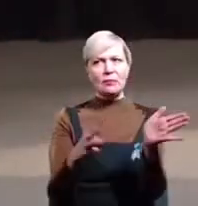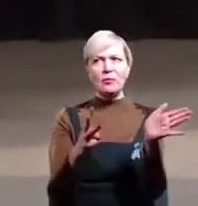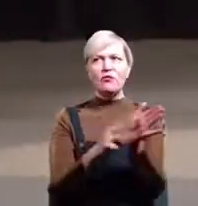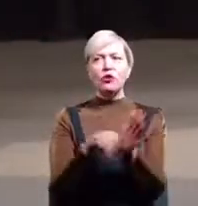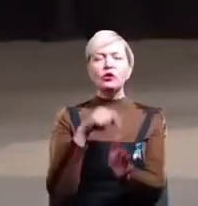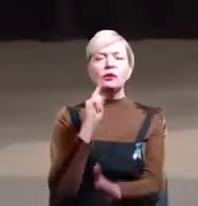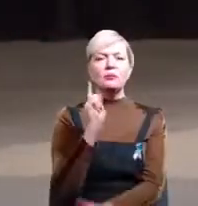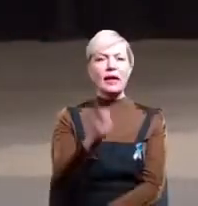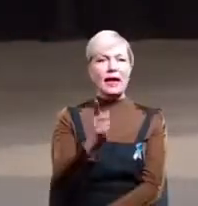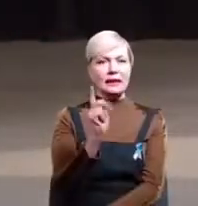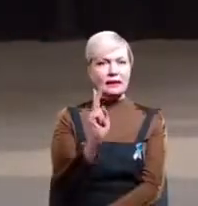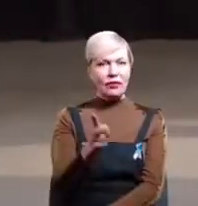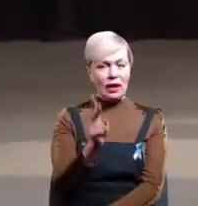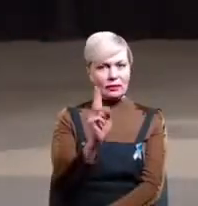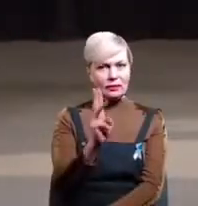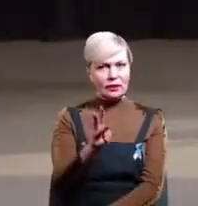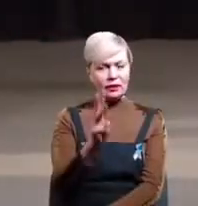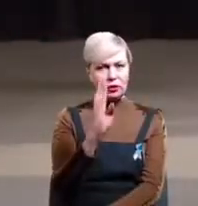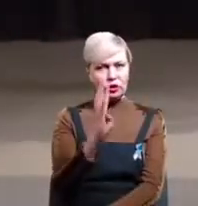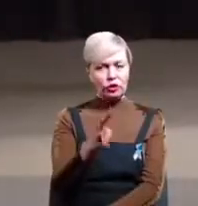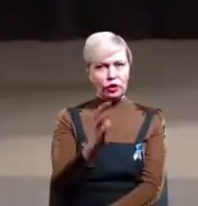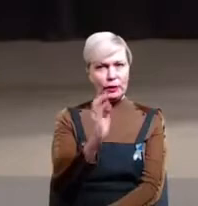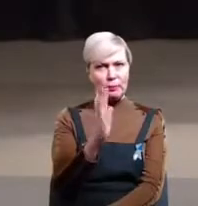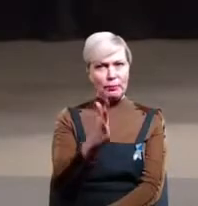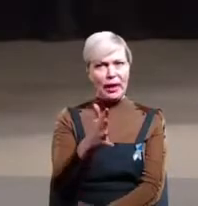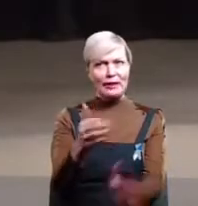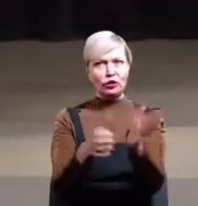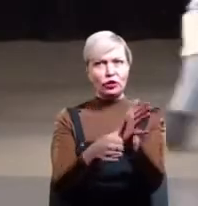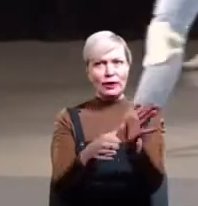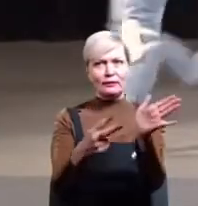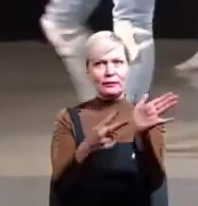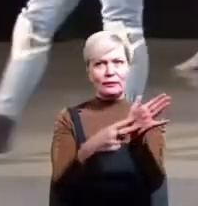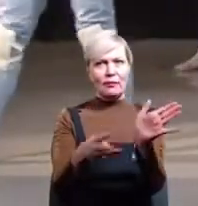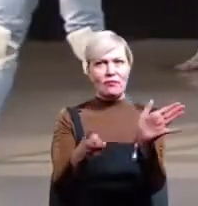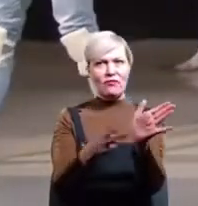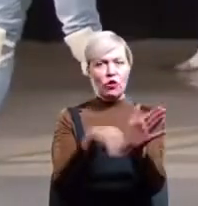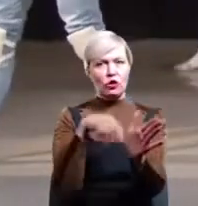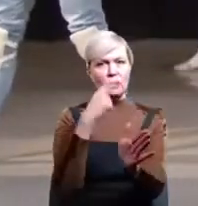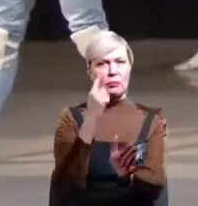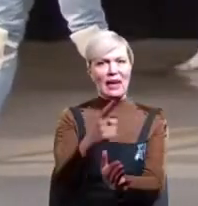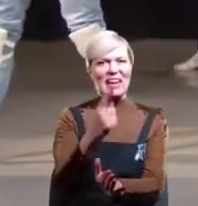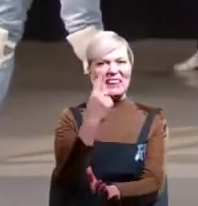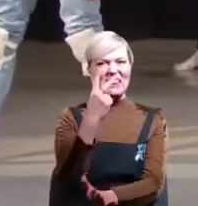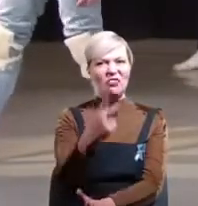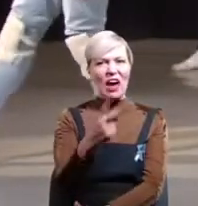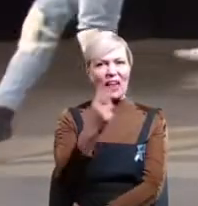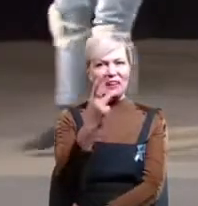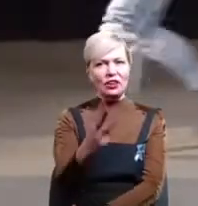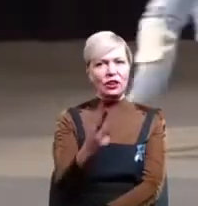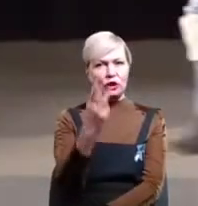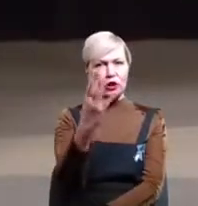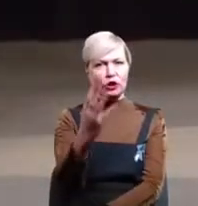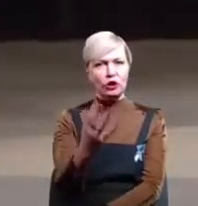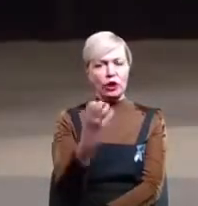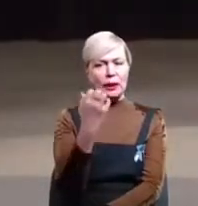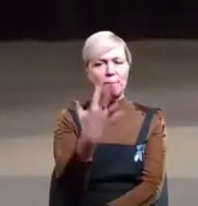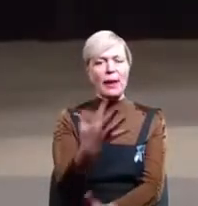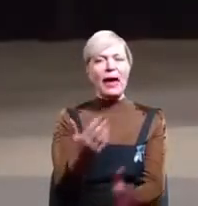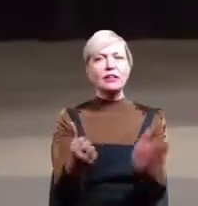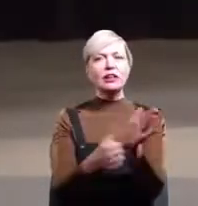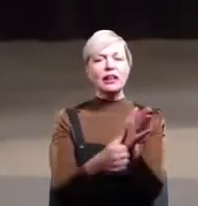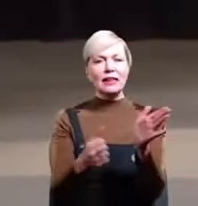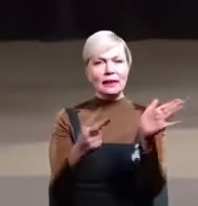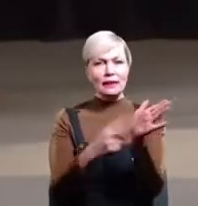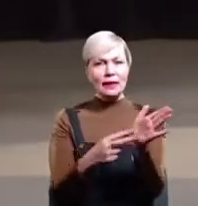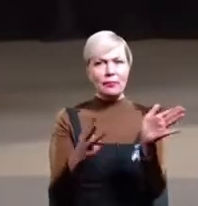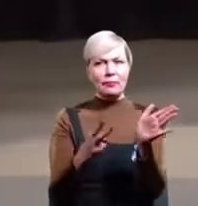семь, восемь. Раз, два, три, четыре, пять, шесть, семь, восемь. Раз, два, три, четыре, пять,